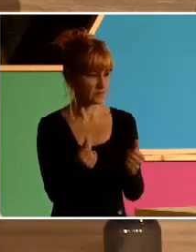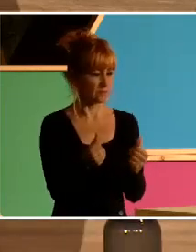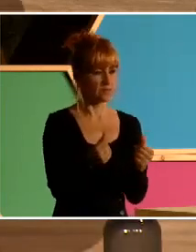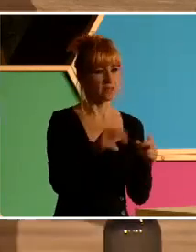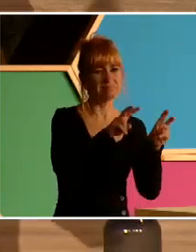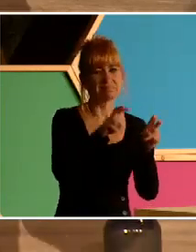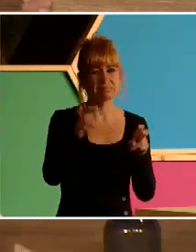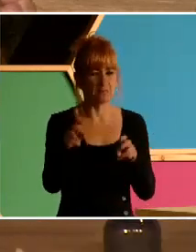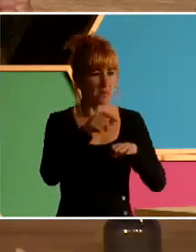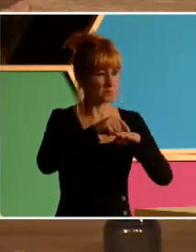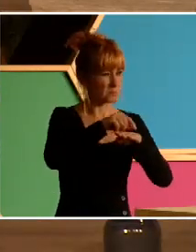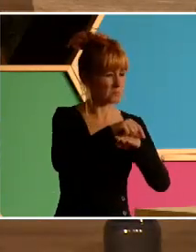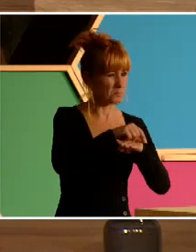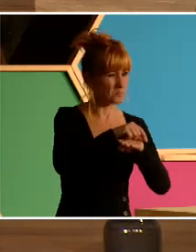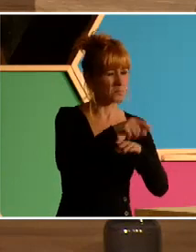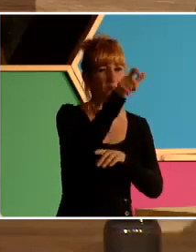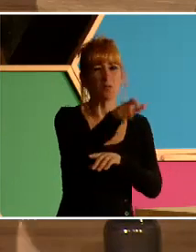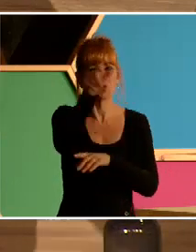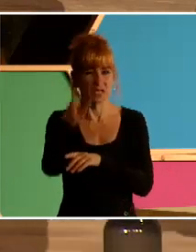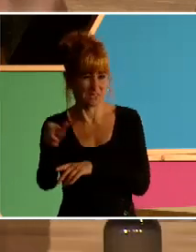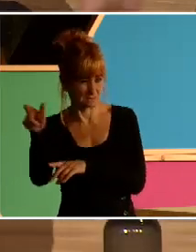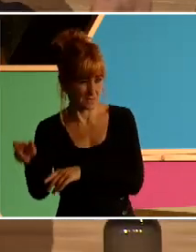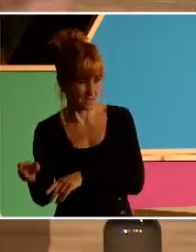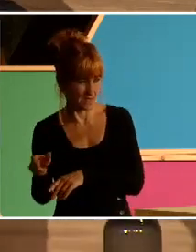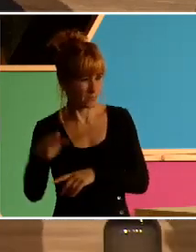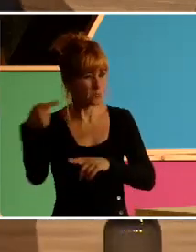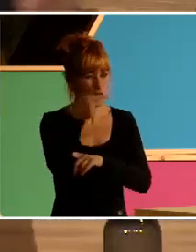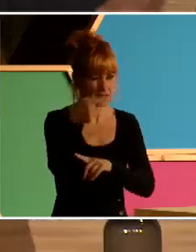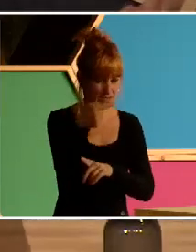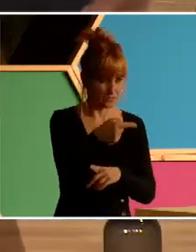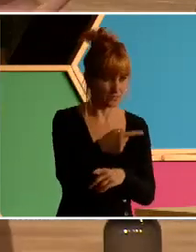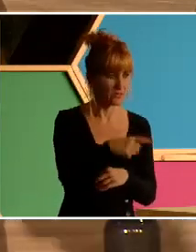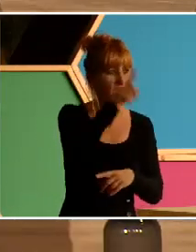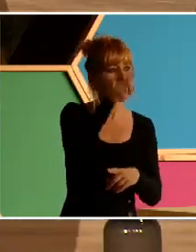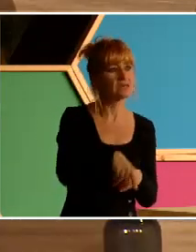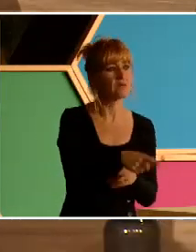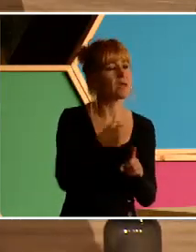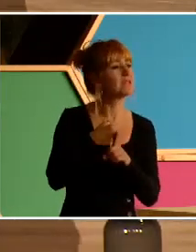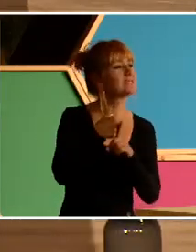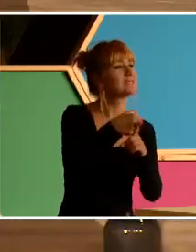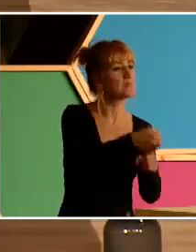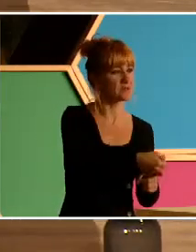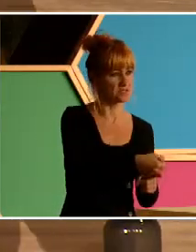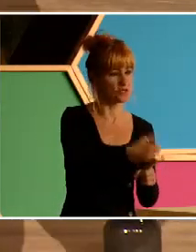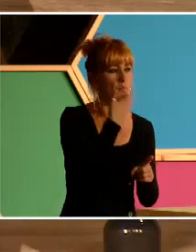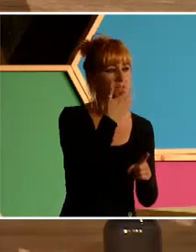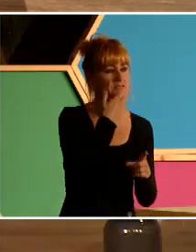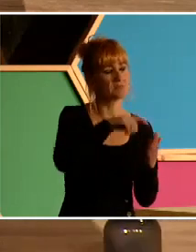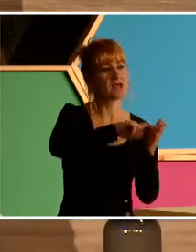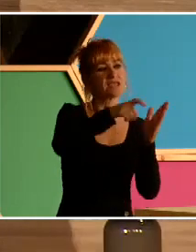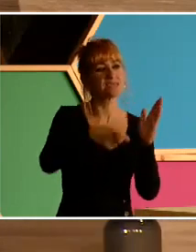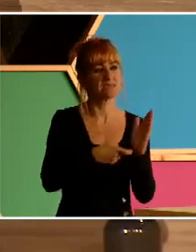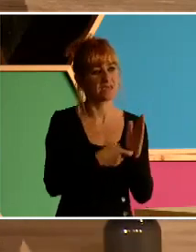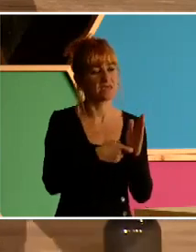punitiu, igual que també volem derogar la via administrativa d'aquesta cara repressiva, que és la llei de seguretat